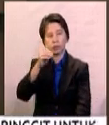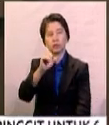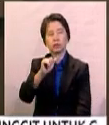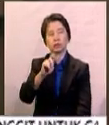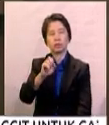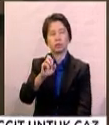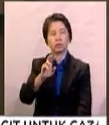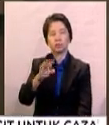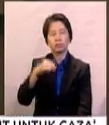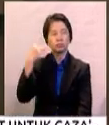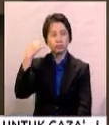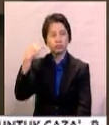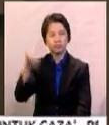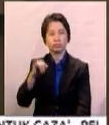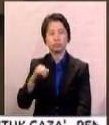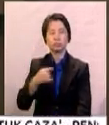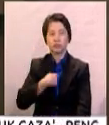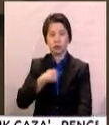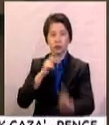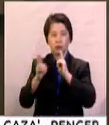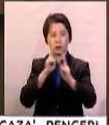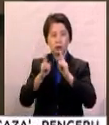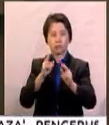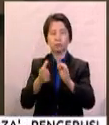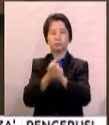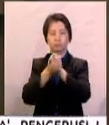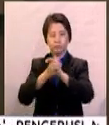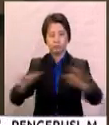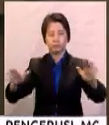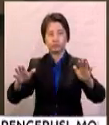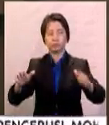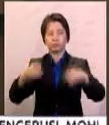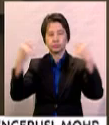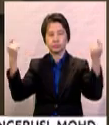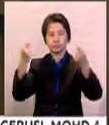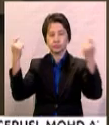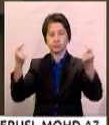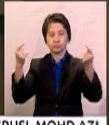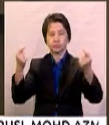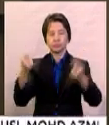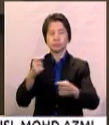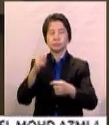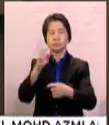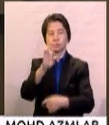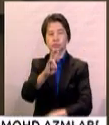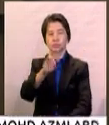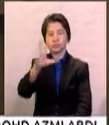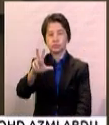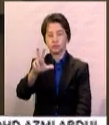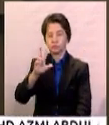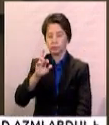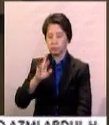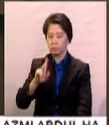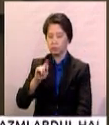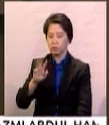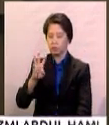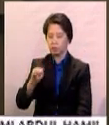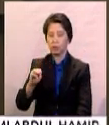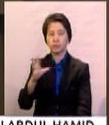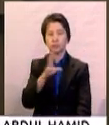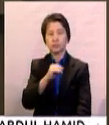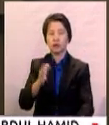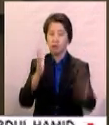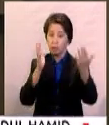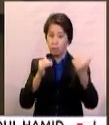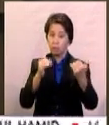Muhammad. Saya ucapkan selamat menyambut ulang tahun ke-73 RTM dan